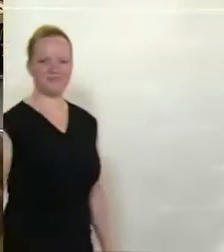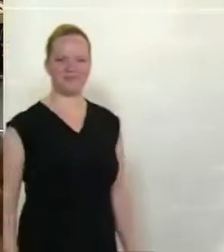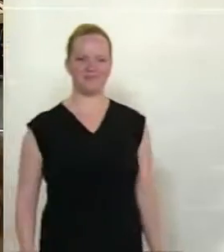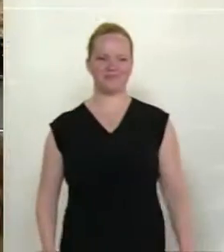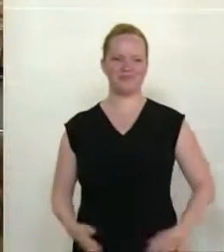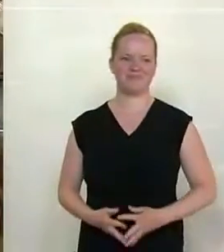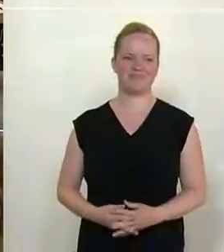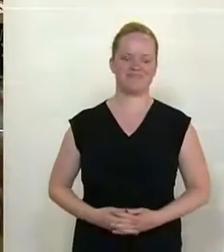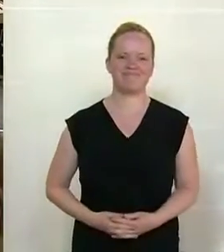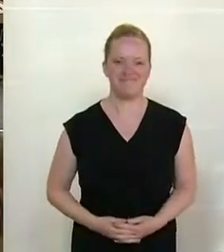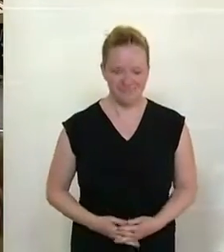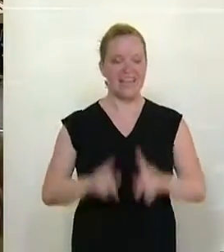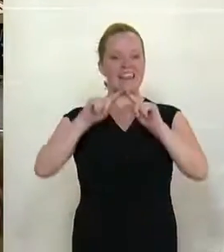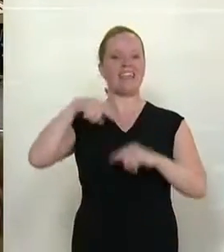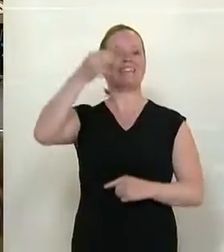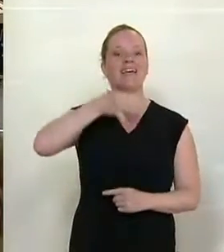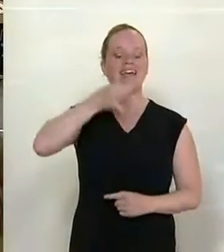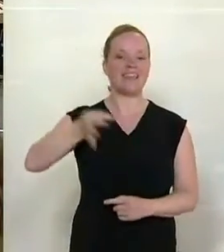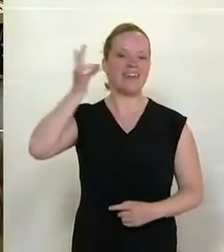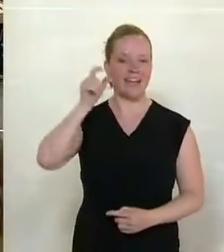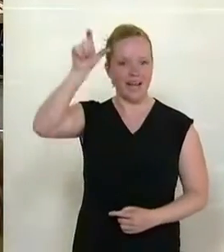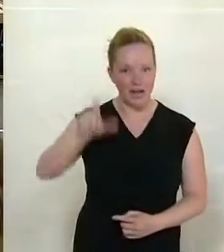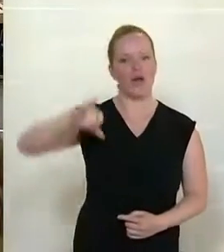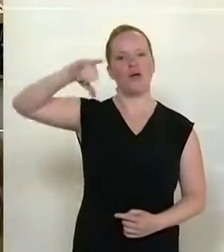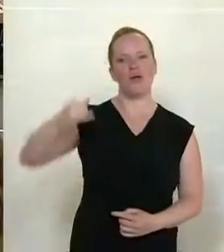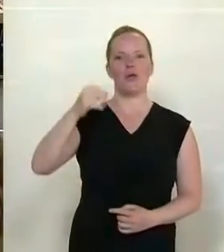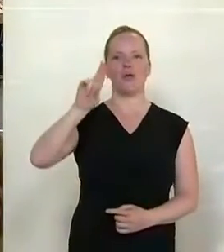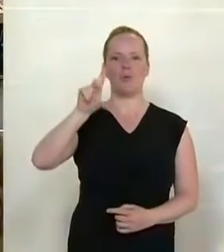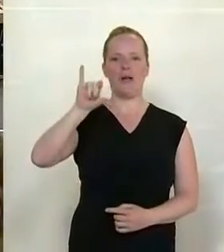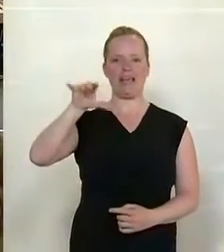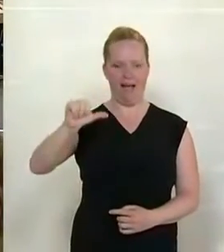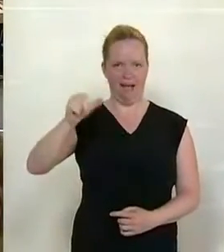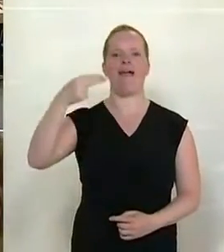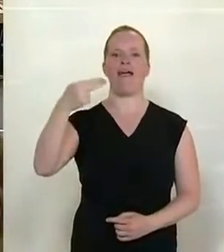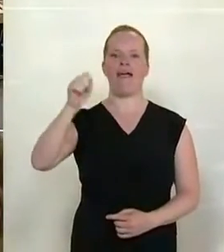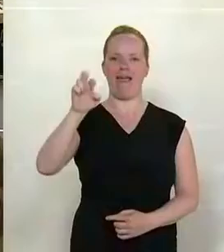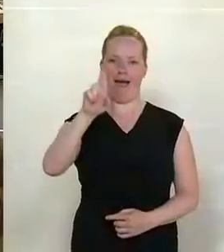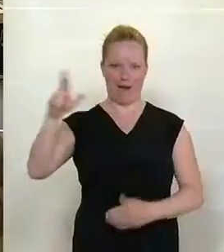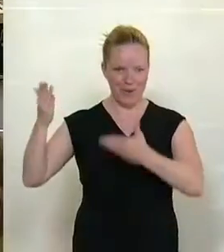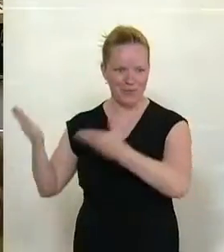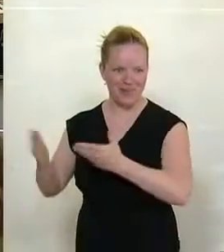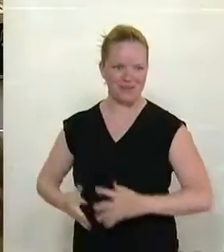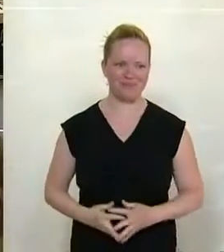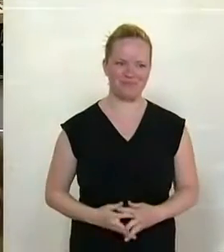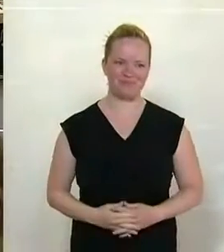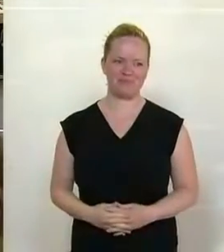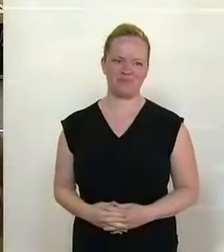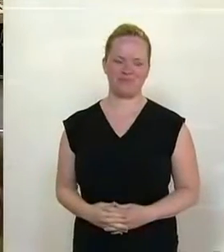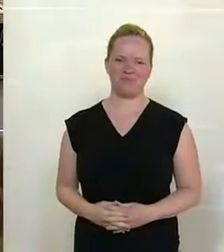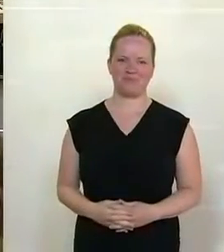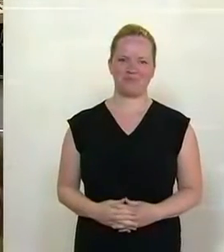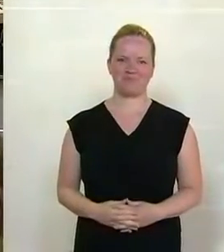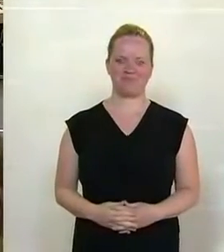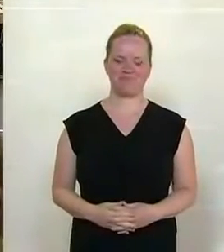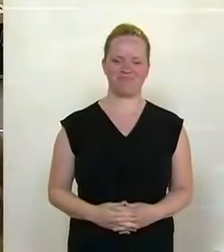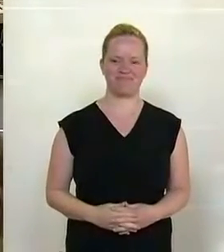Tag der Salzburgerin Rössler kommt jetzt Julia her. Sie ist die Umwelt- und Klimasprecherin der